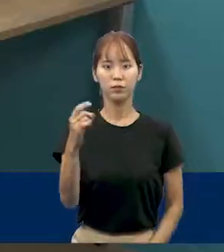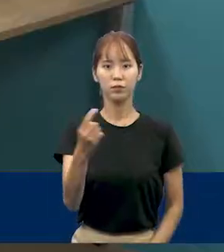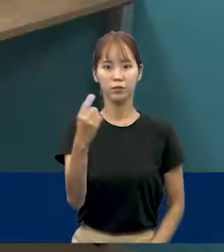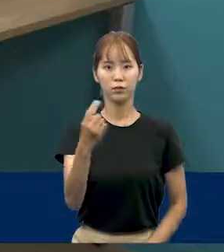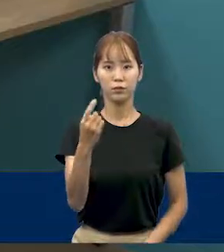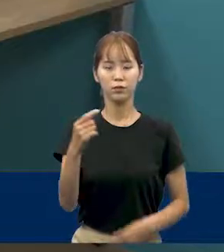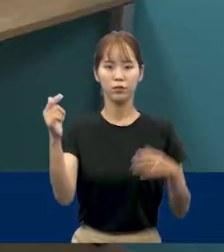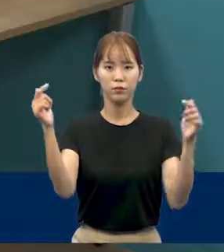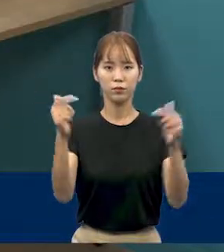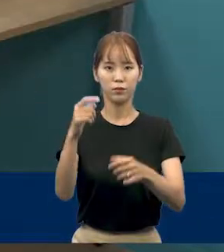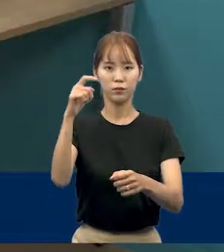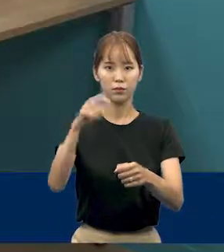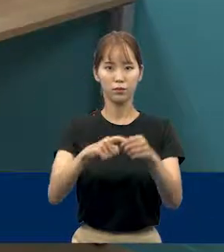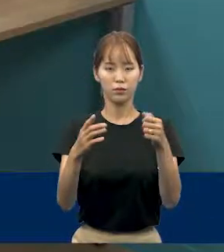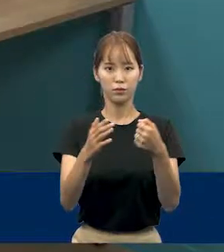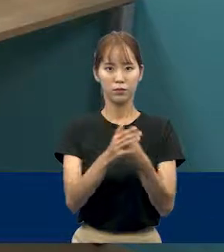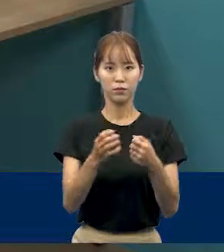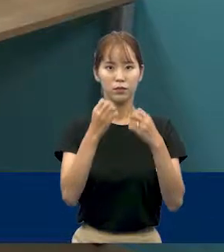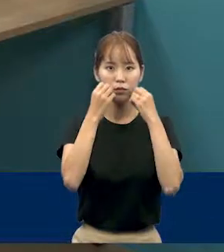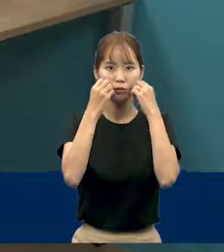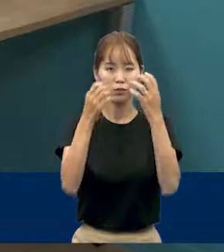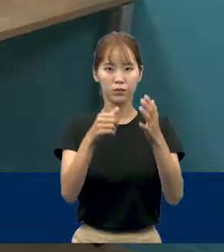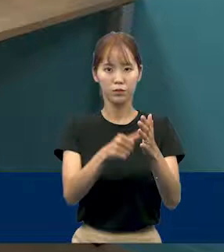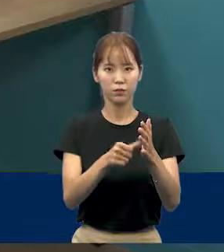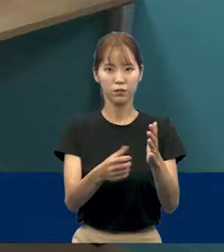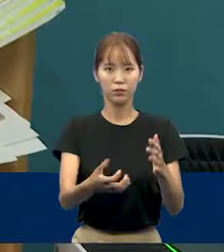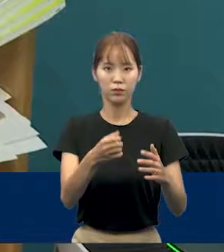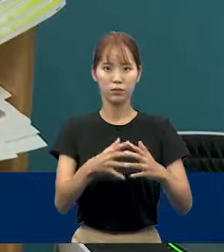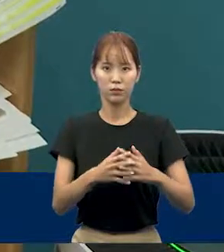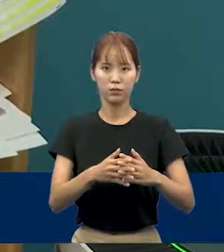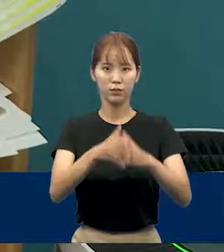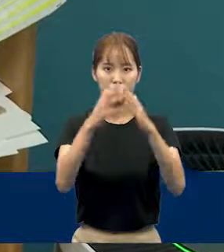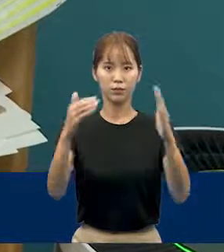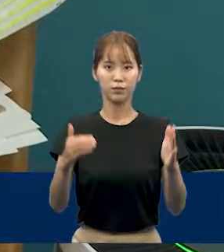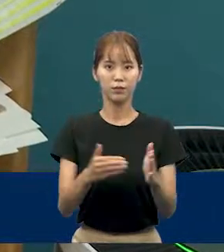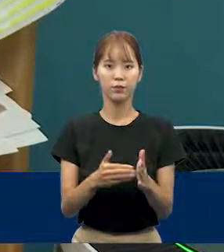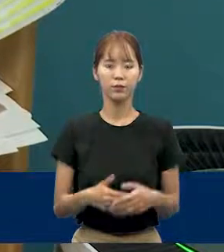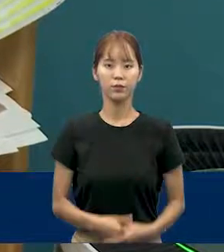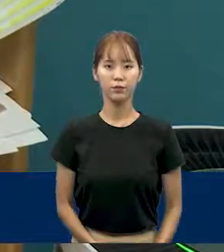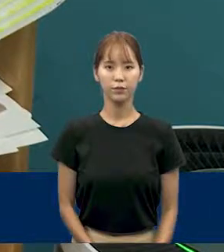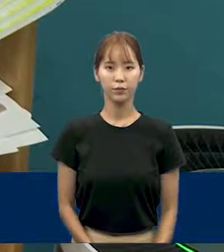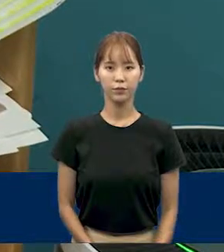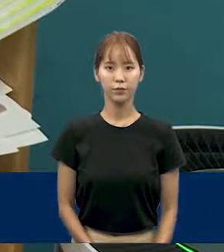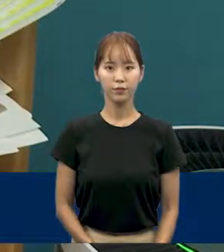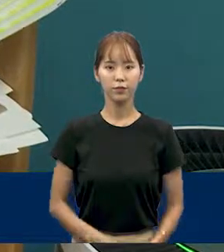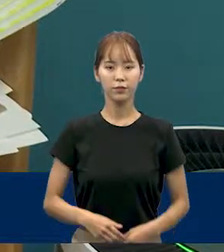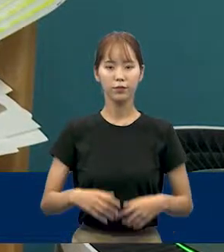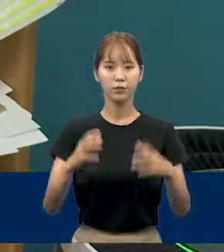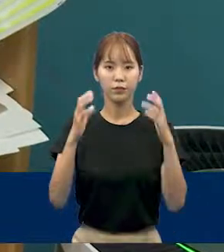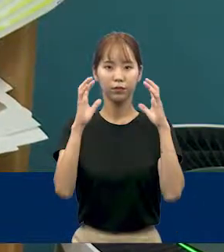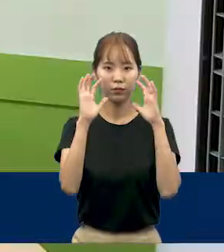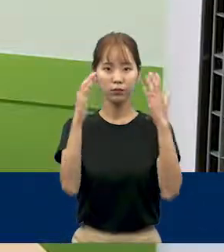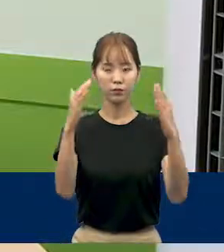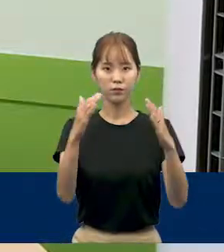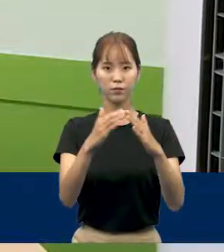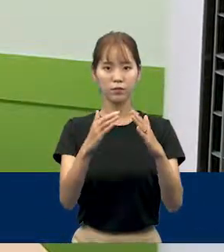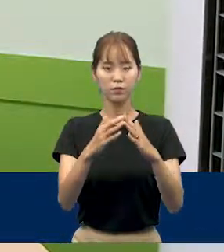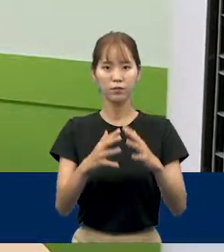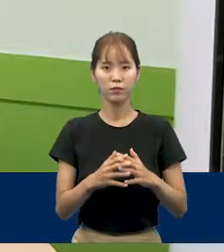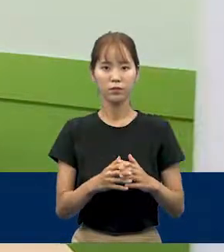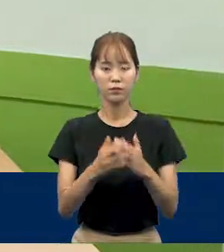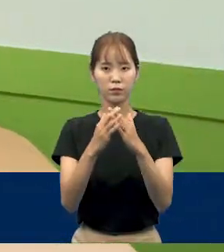사용량을 절감하고자 친환경 소재로 시설을 리모델링하는 환경 개선 사업입니다. 구는 열린 방과